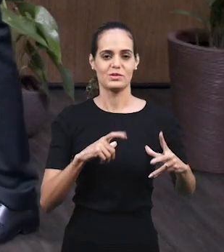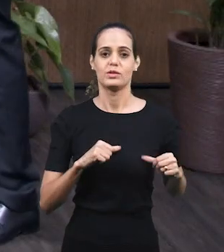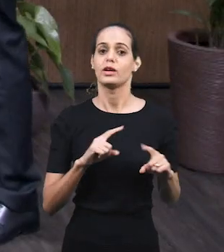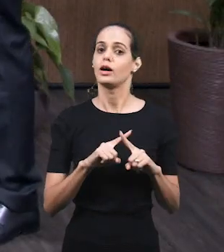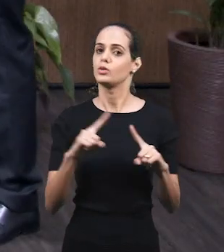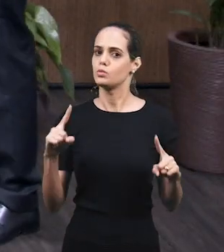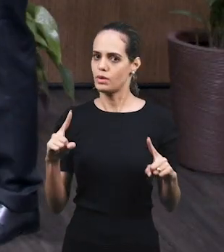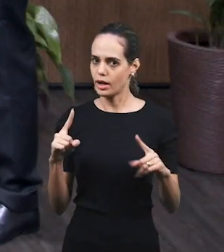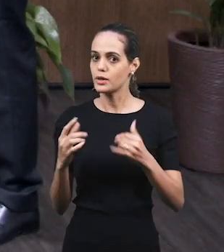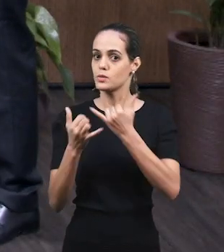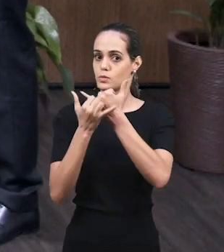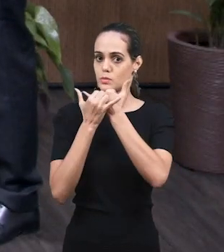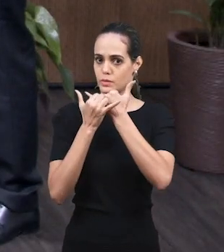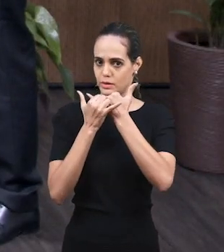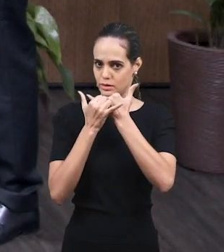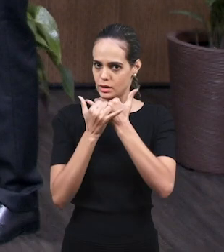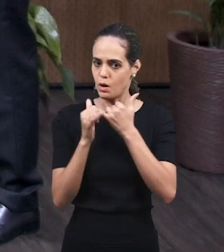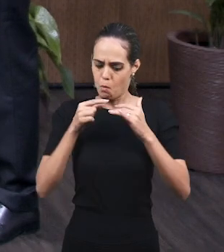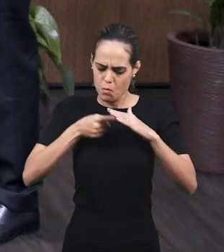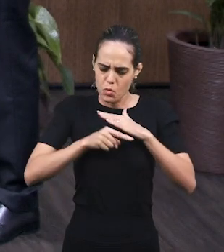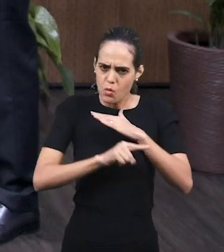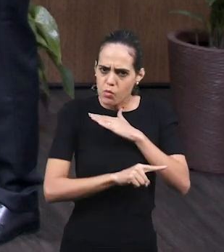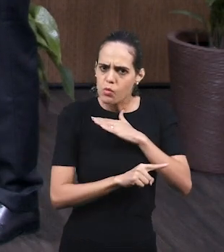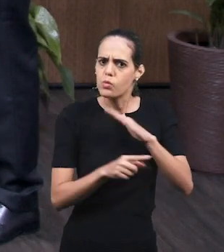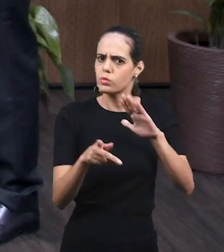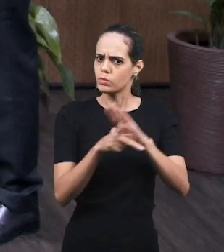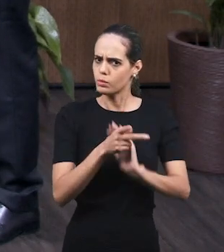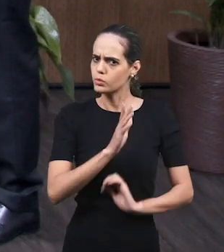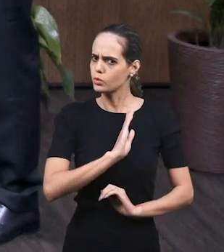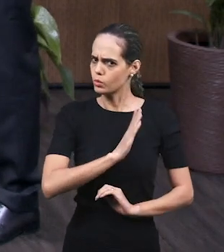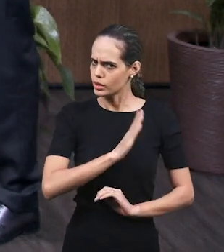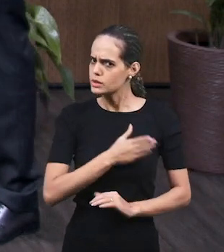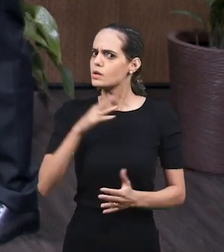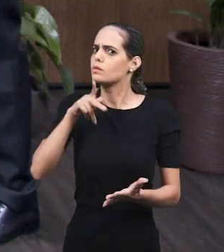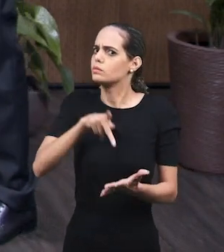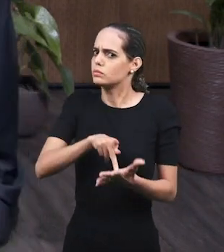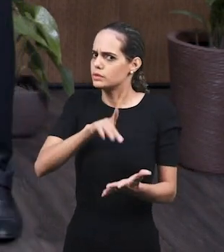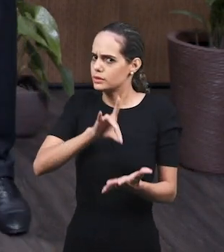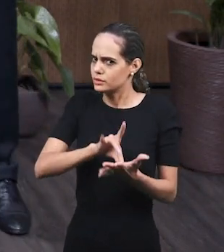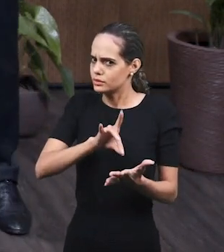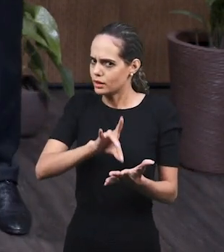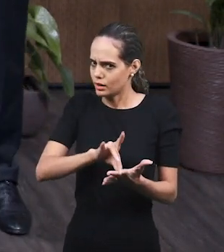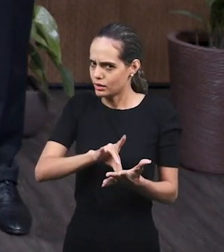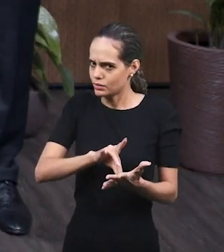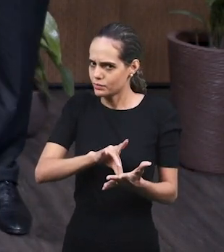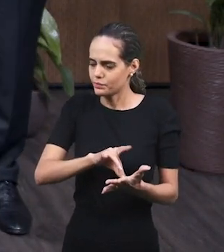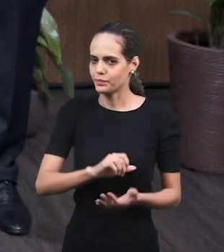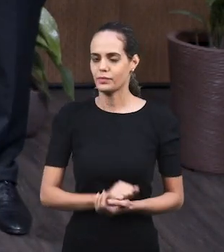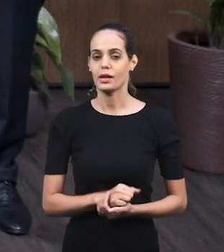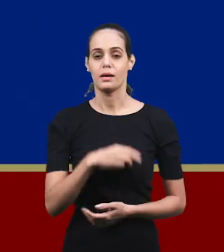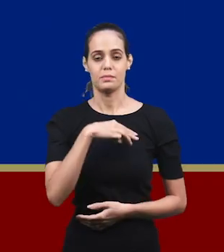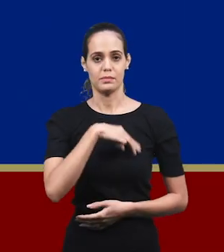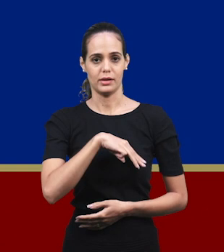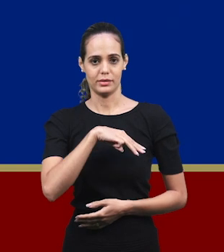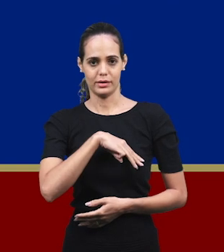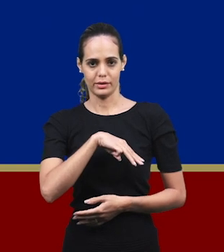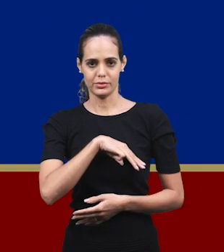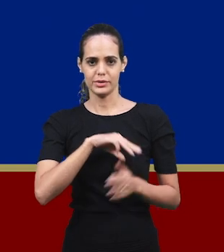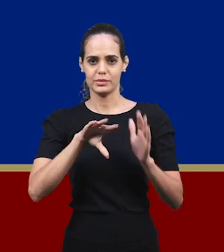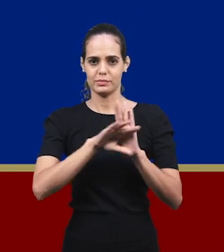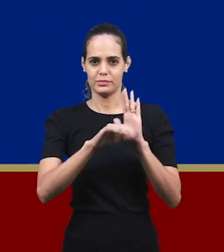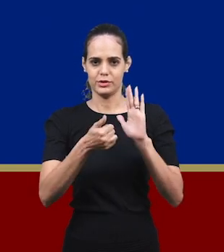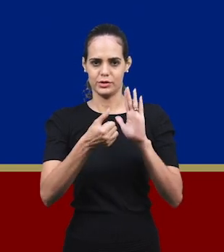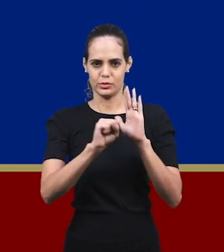la guérison, la bénédiction. Maintenant, il doit avoir le pardon qui vient du cœur, n'est-ce pas? Comme il est écrit en